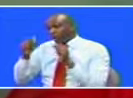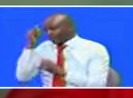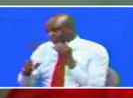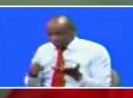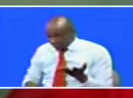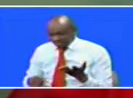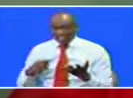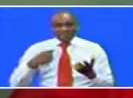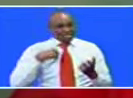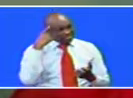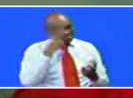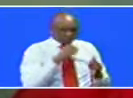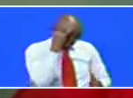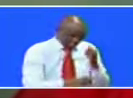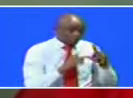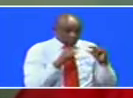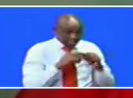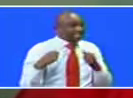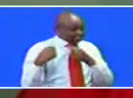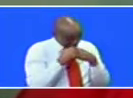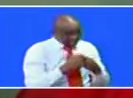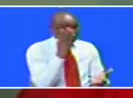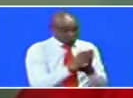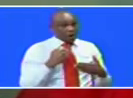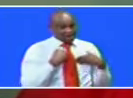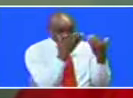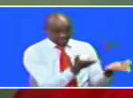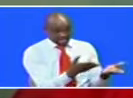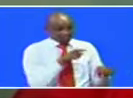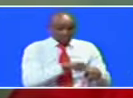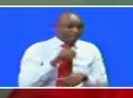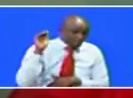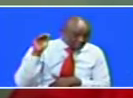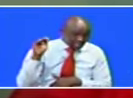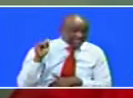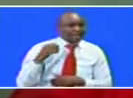Neno la mwisho kutoka kwangu, apart from the challenges that we had this morning,